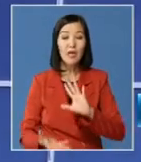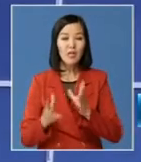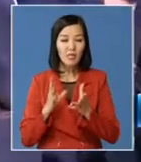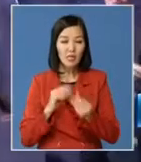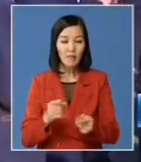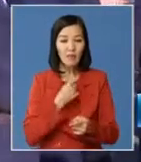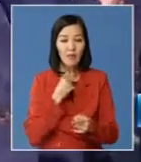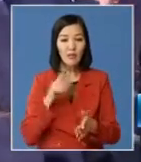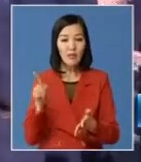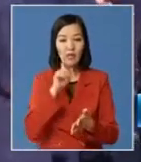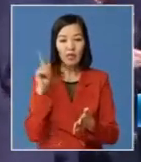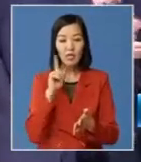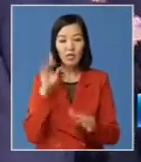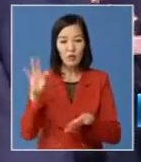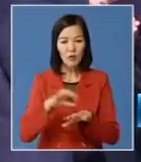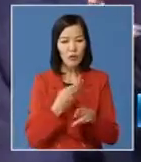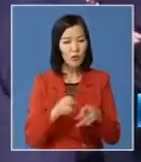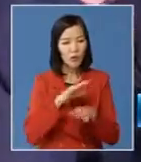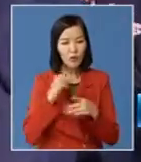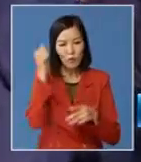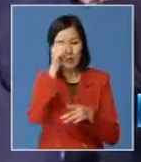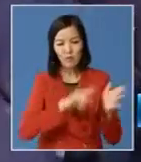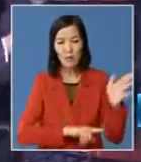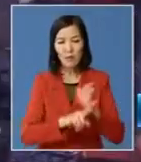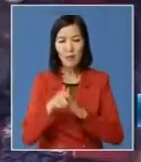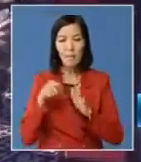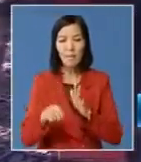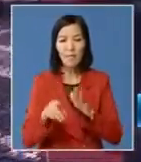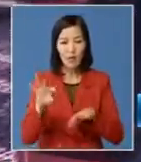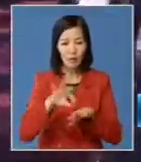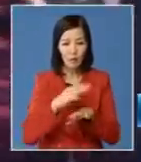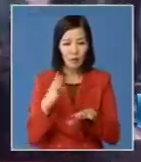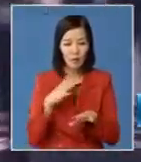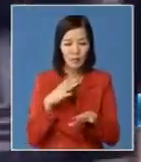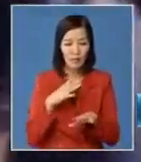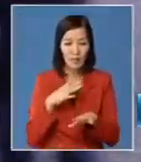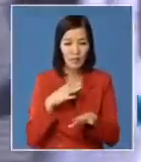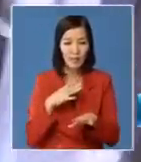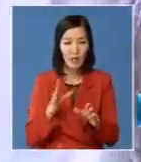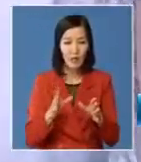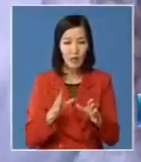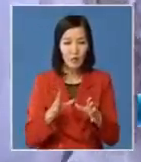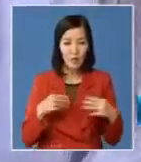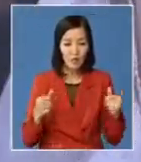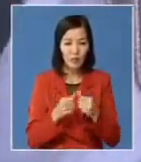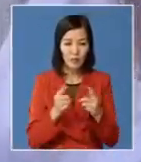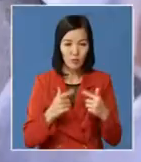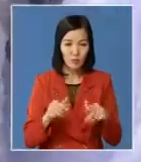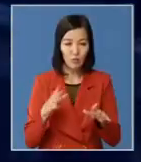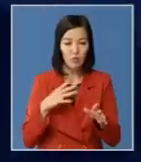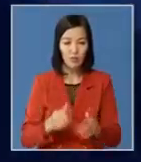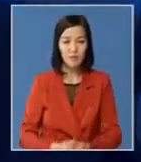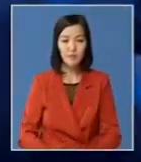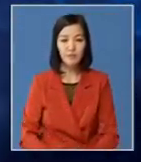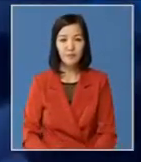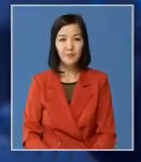жас отбасылардың саны артып келеді. Мәселен, жыл басынан бері мыңнан аса жұп отау құрып, үлкен өмірге қадам басқан. Мұхит Тоқтасын,